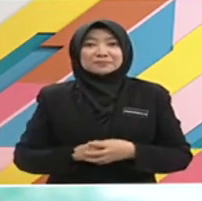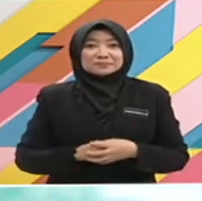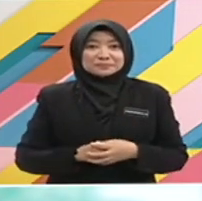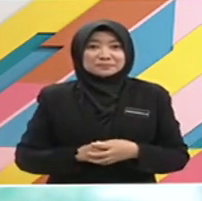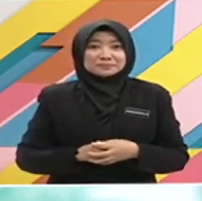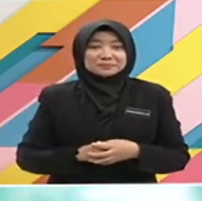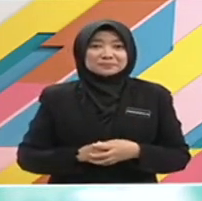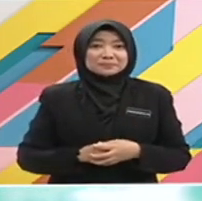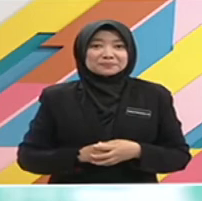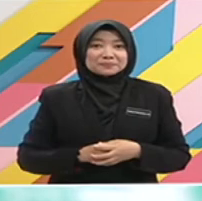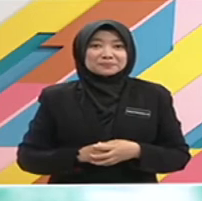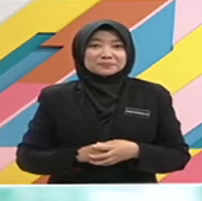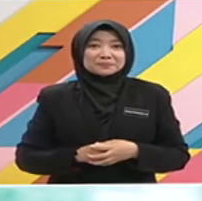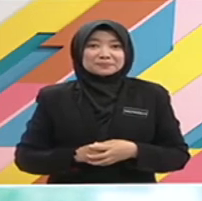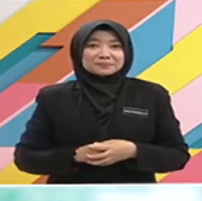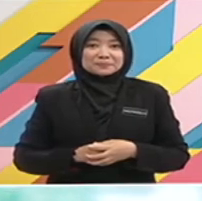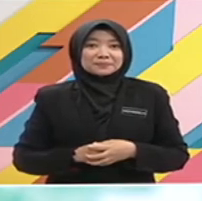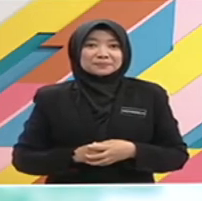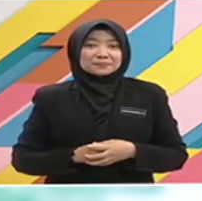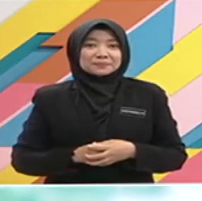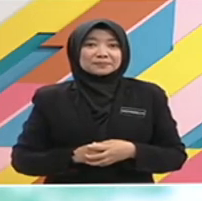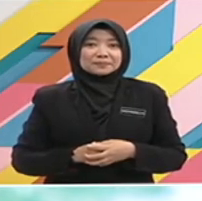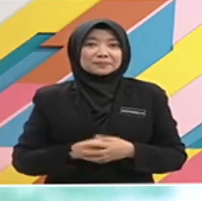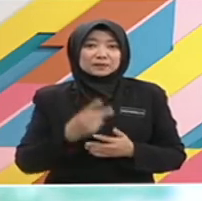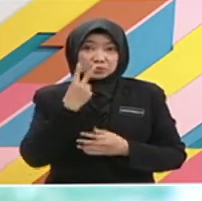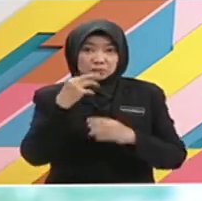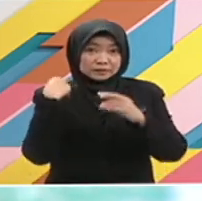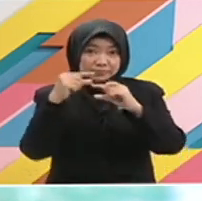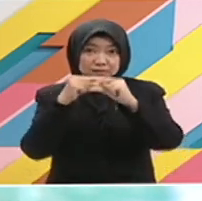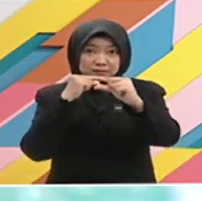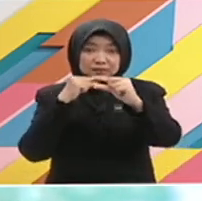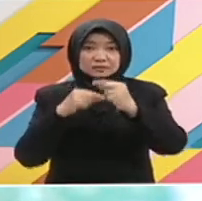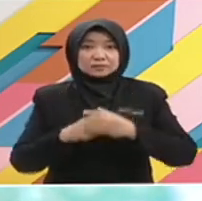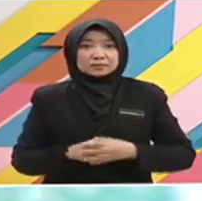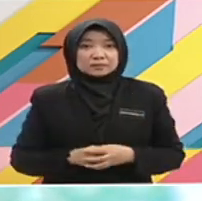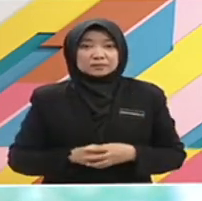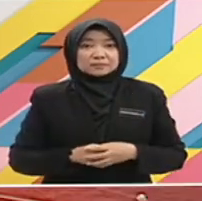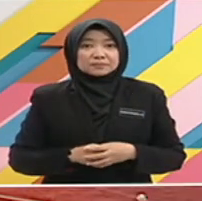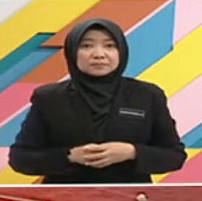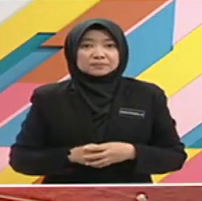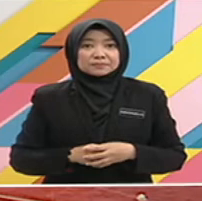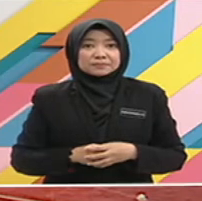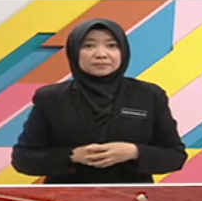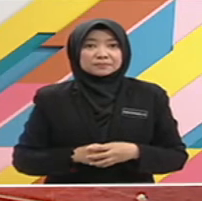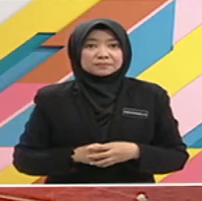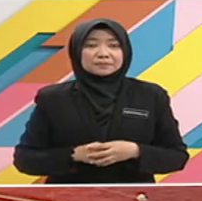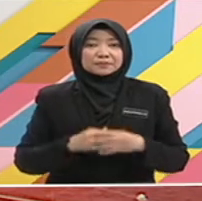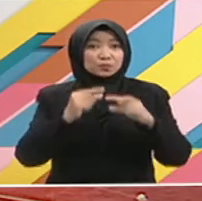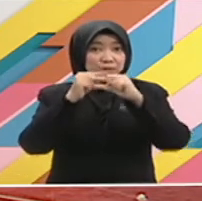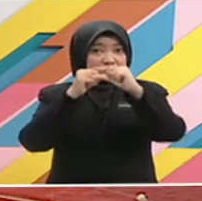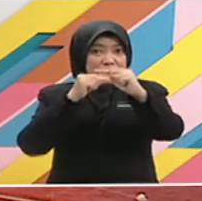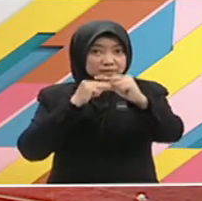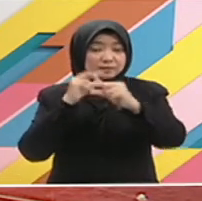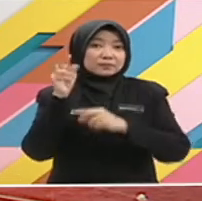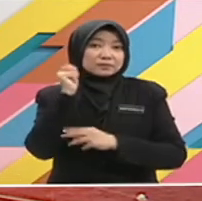alamak. Ini garisan saya, cikgu. Boleh, boleh. Okey, baiklah. Ini garisan saya.